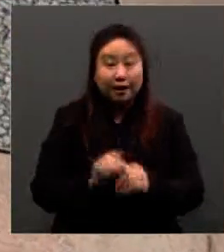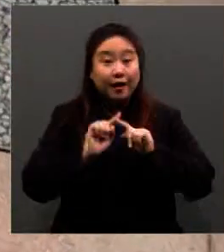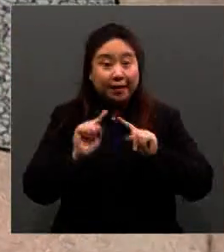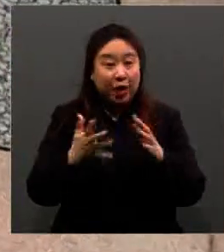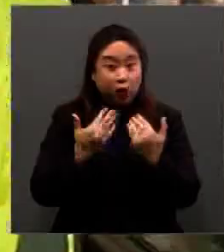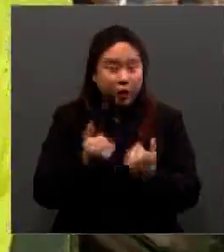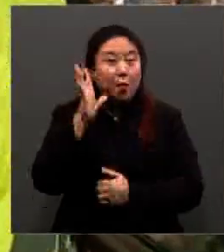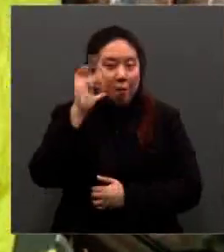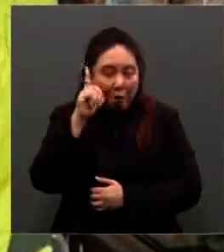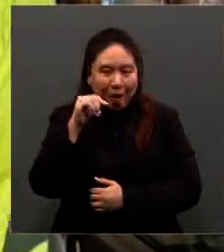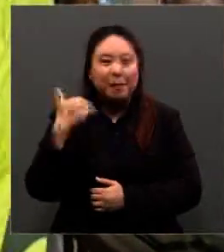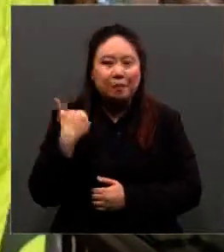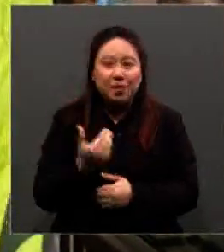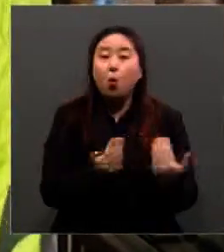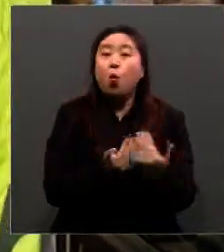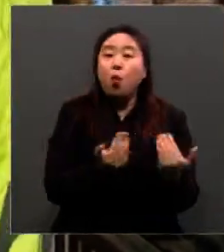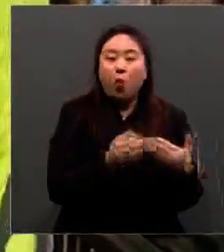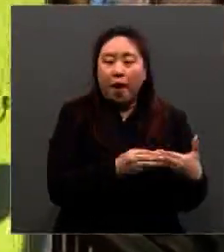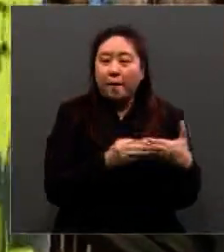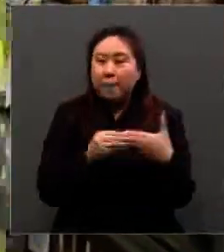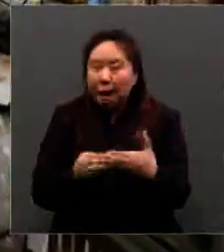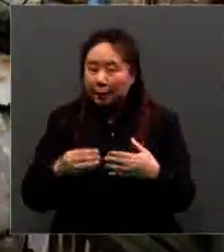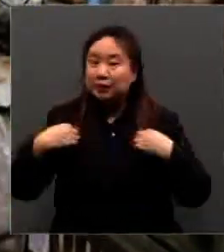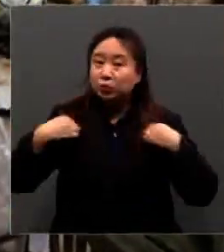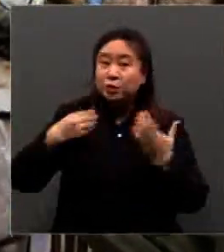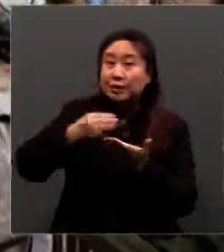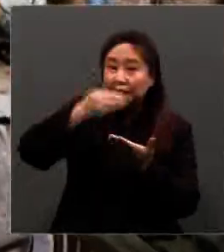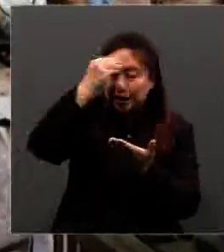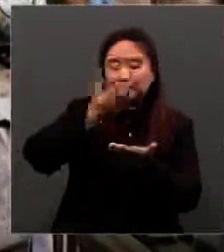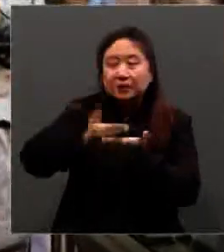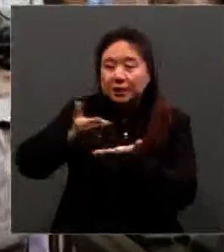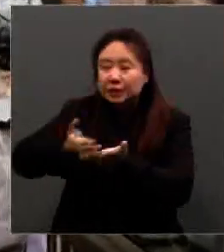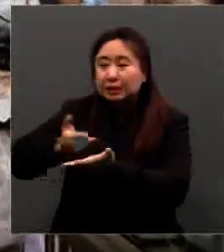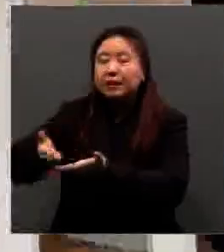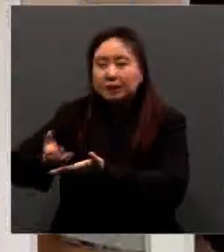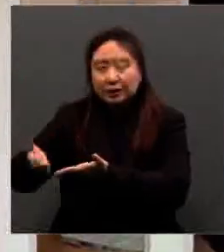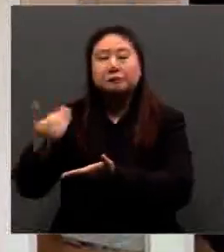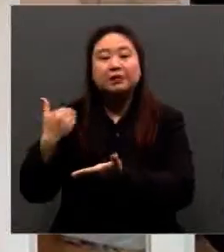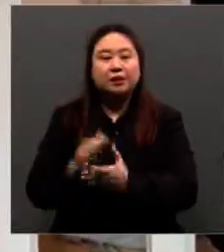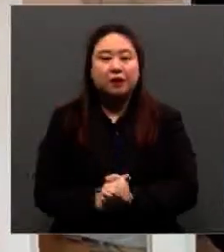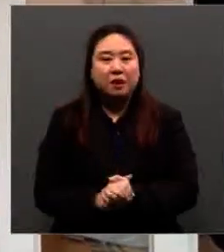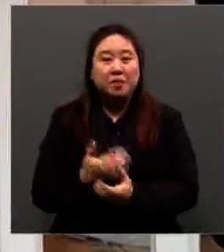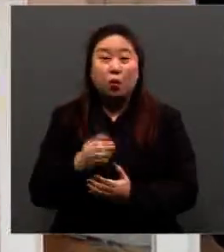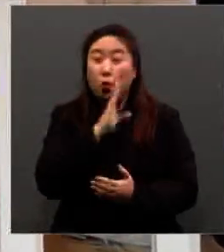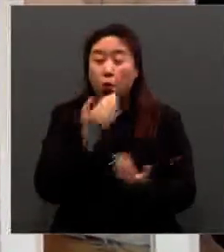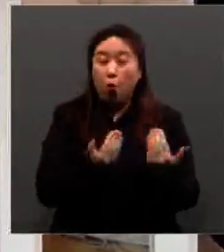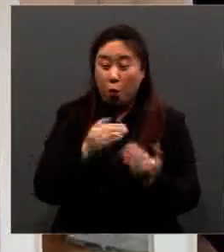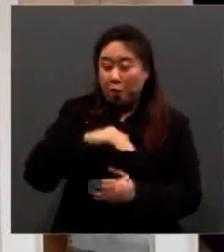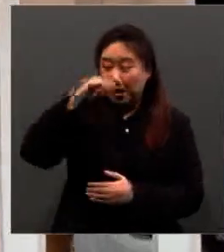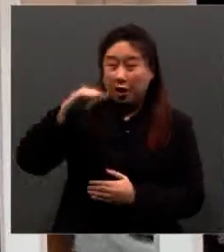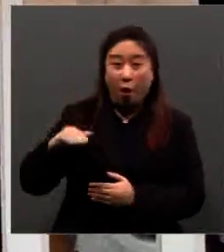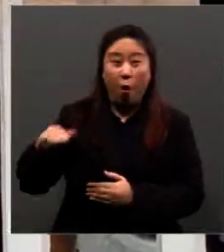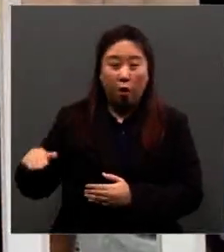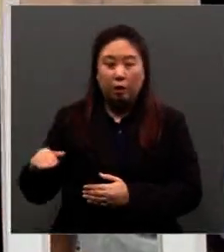ครับบรรดาผู้ปกครองก็ทยอยพาลูกหลานมาเลือกซื้อชุดนักเรียนกันอย่างต่อเนื่องบางรายที่ลูกหลายคนเนี่ยนะครับเขาไม่